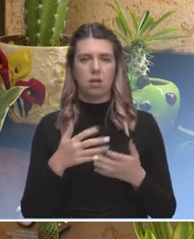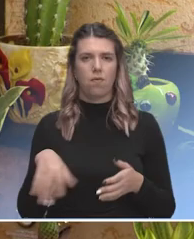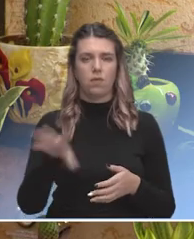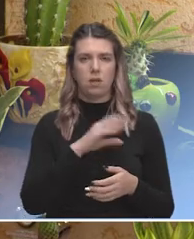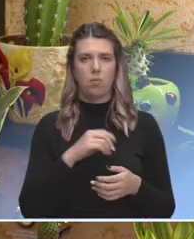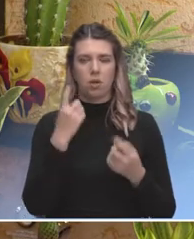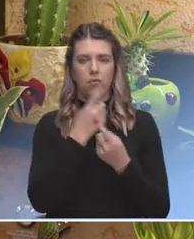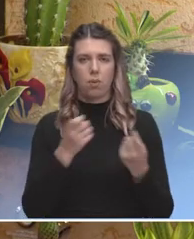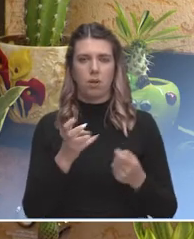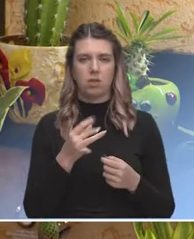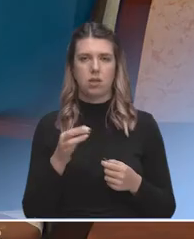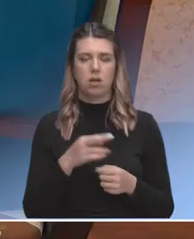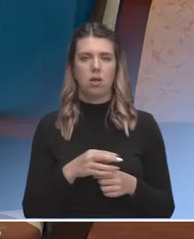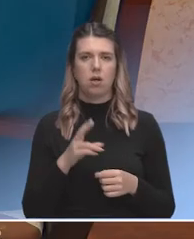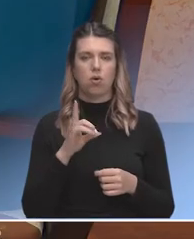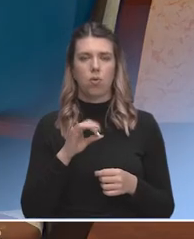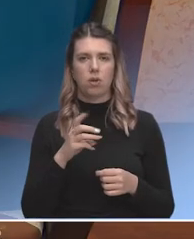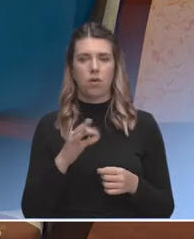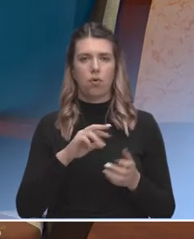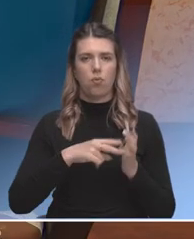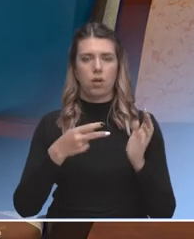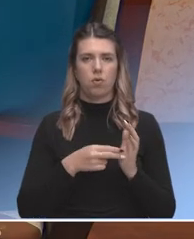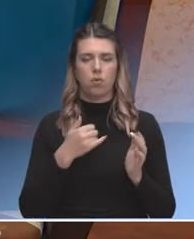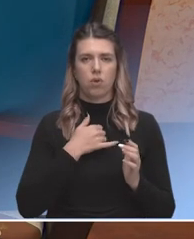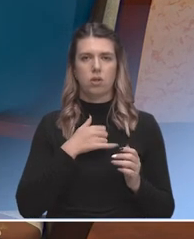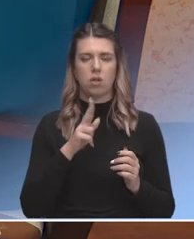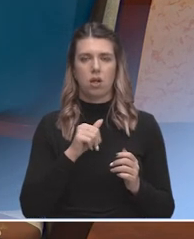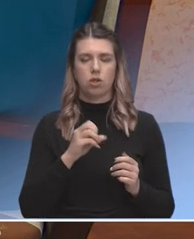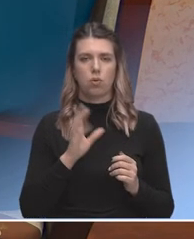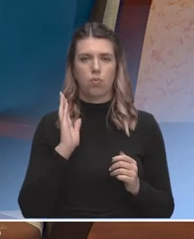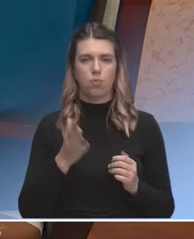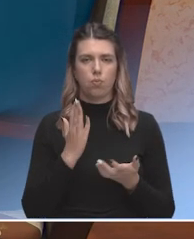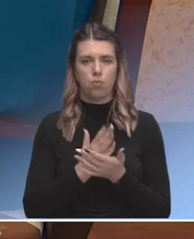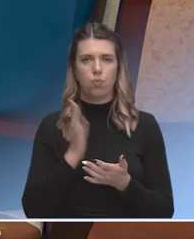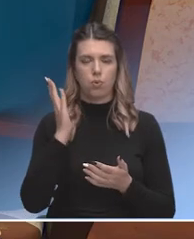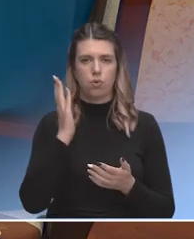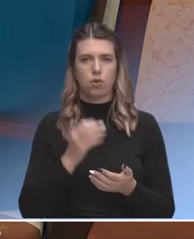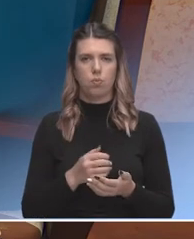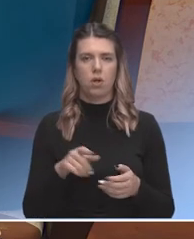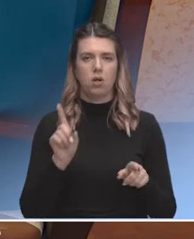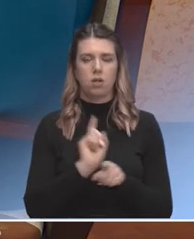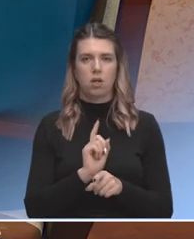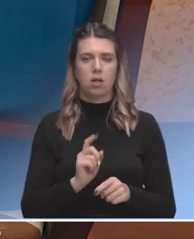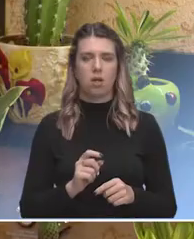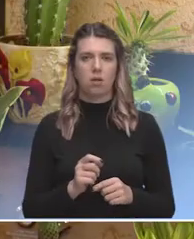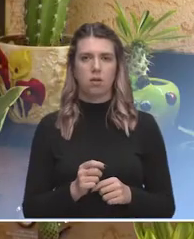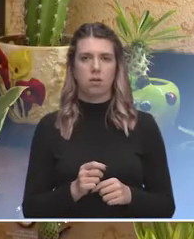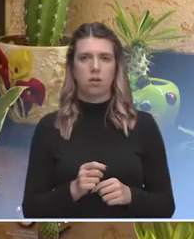понятная всем информация. Ну, кроме того, в планах у нас даже есть